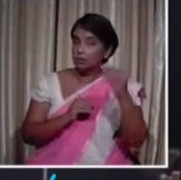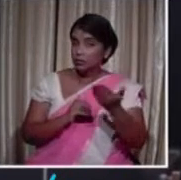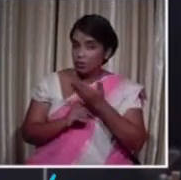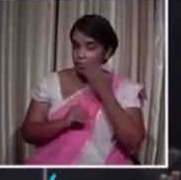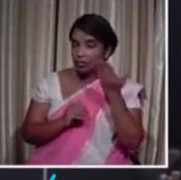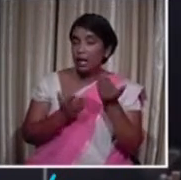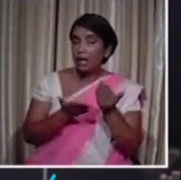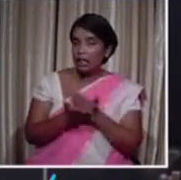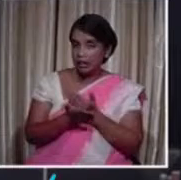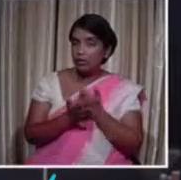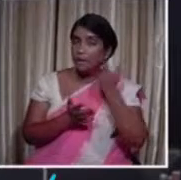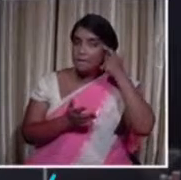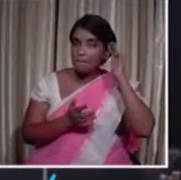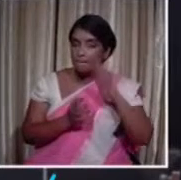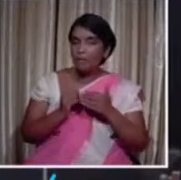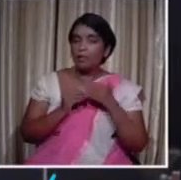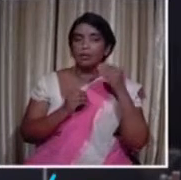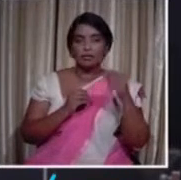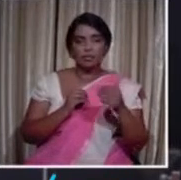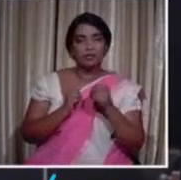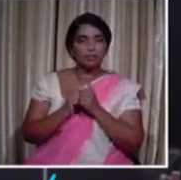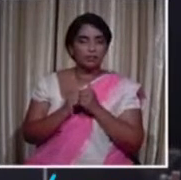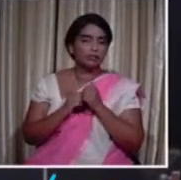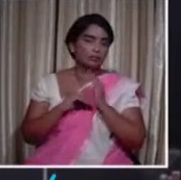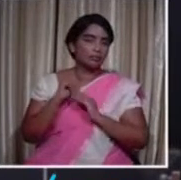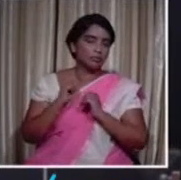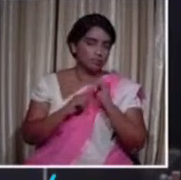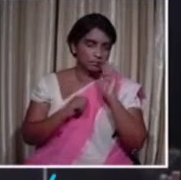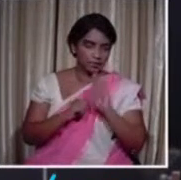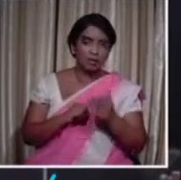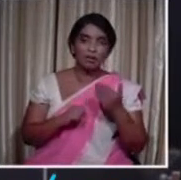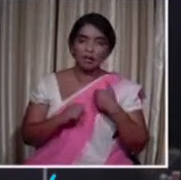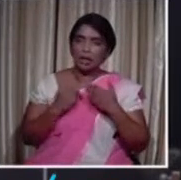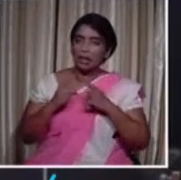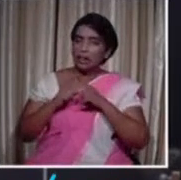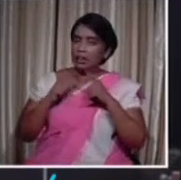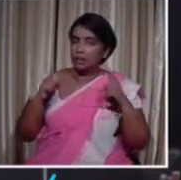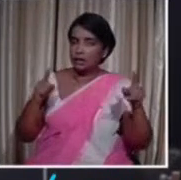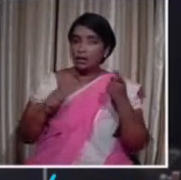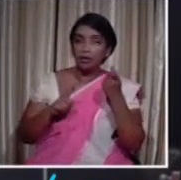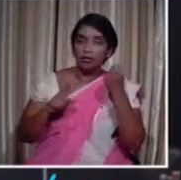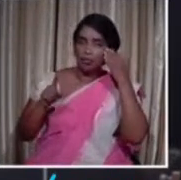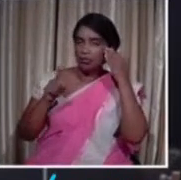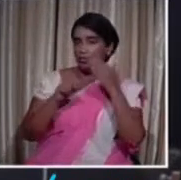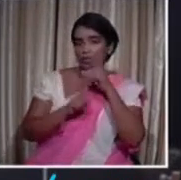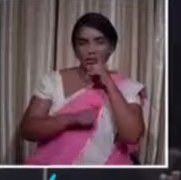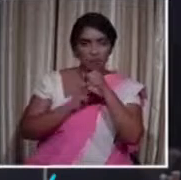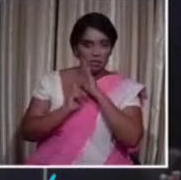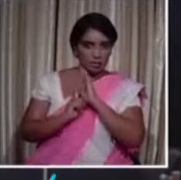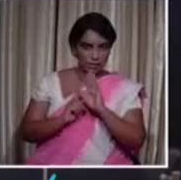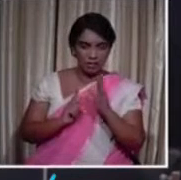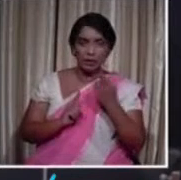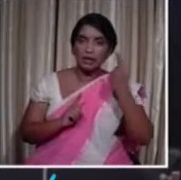ithuru abilasa ishta karanta kriya karanta mama deergha wasen aarthikaya gana katha karanne